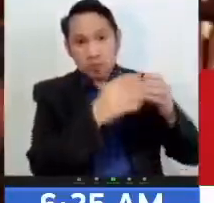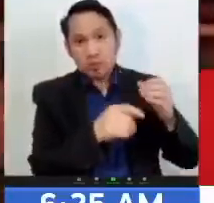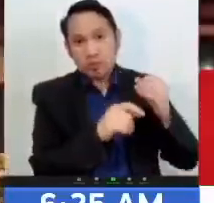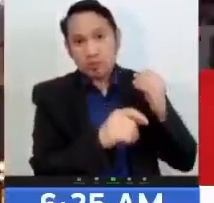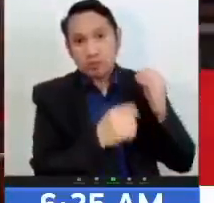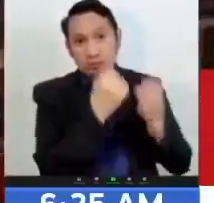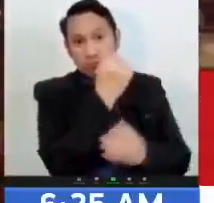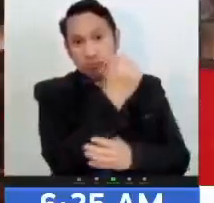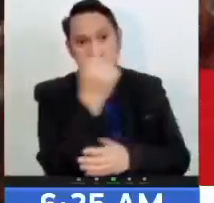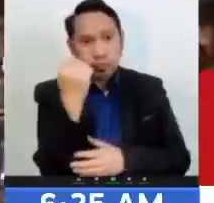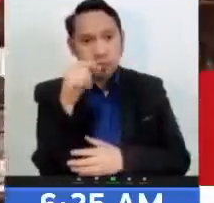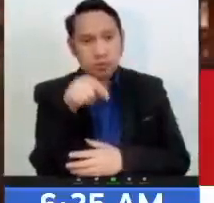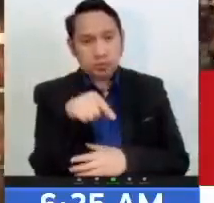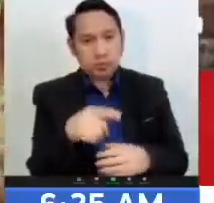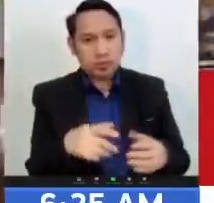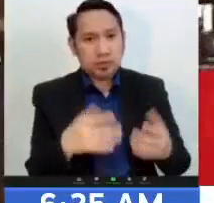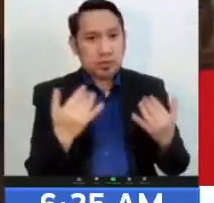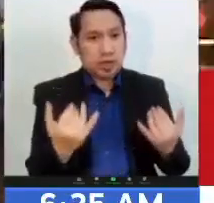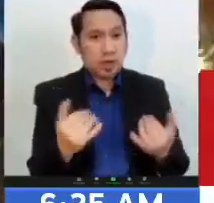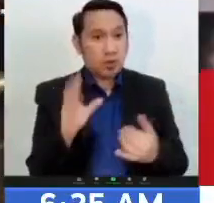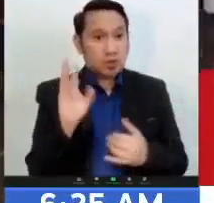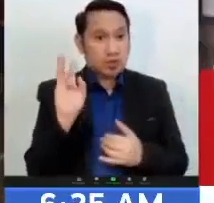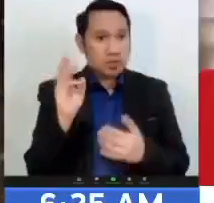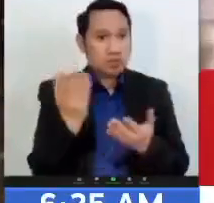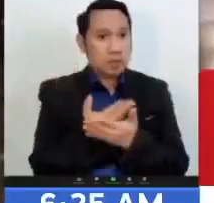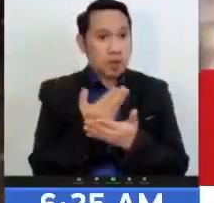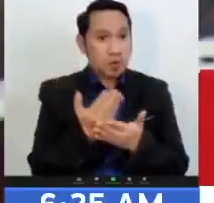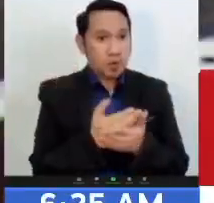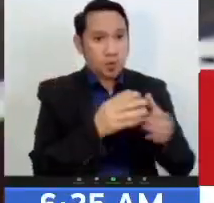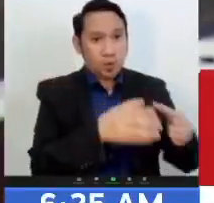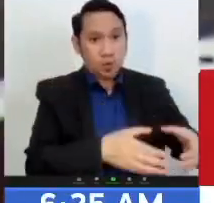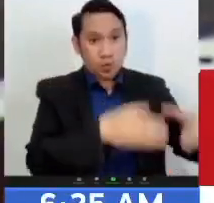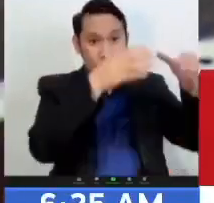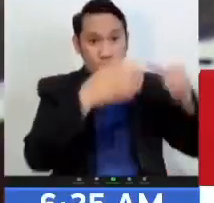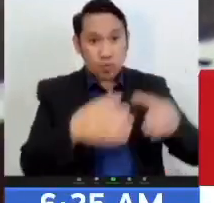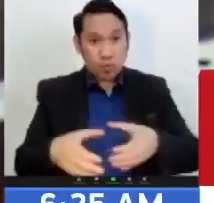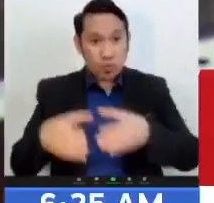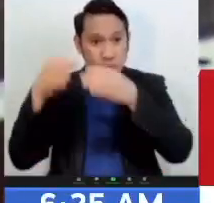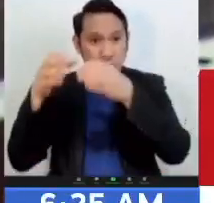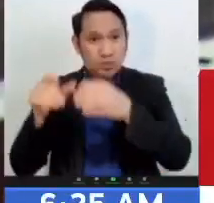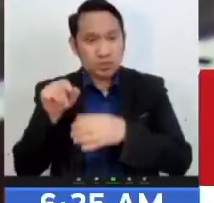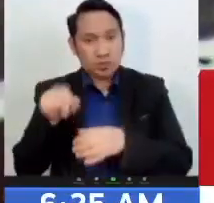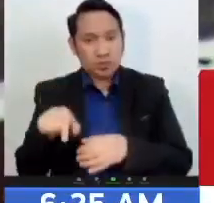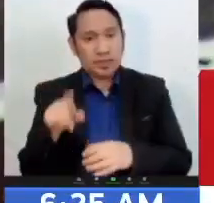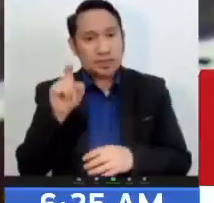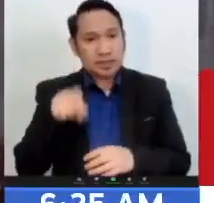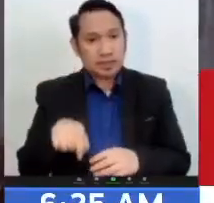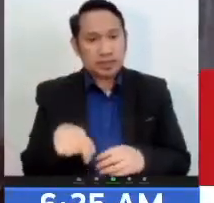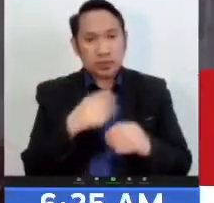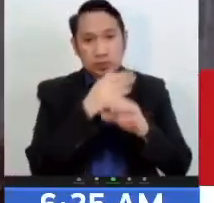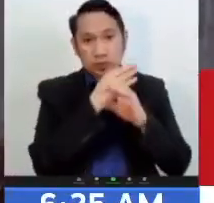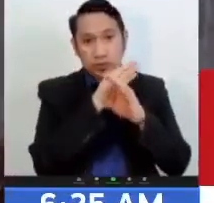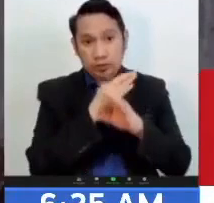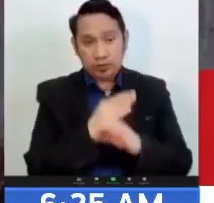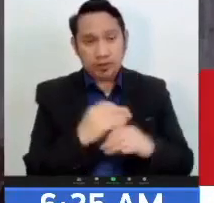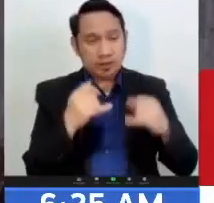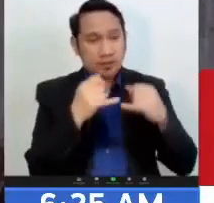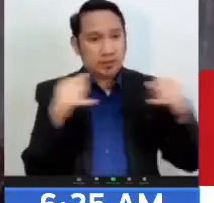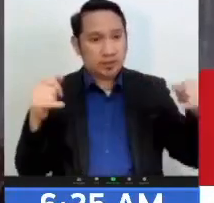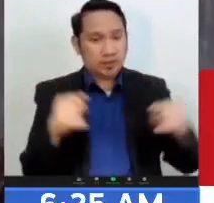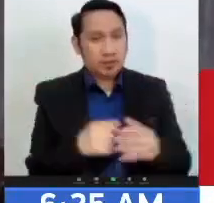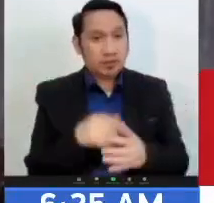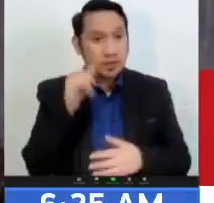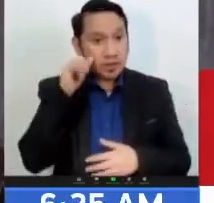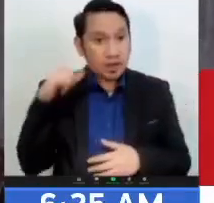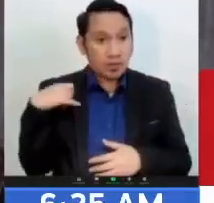nakatayo na ang 6 na bagong poste. Kailangan na lang nilang isaayos ang mga kable. Nauna nang sinabi kahapon ni Engineer Ariel Lucas,